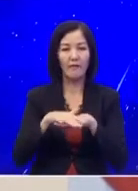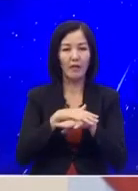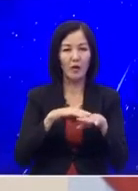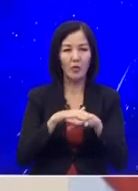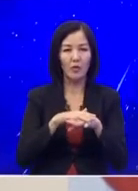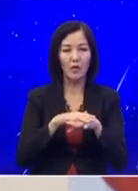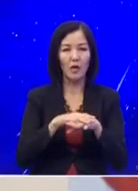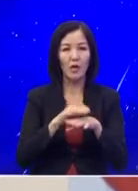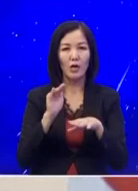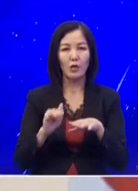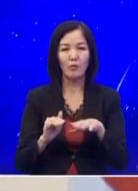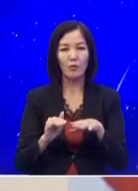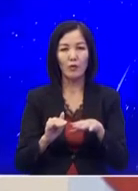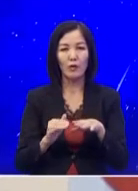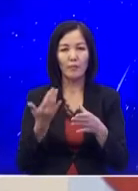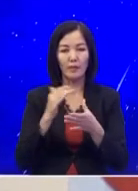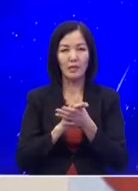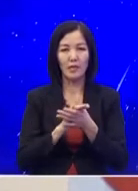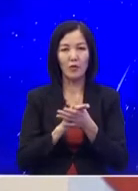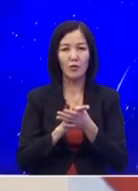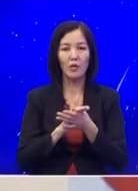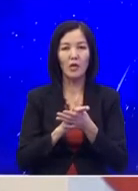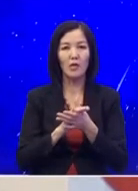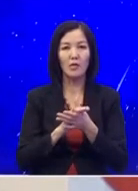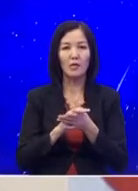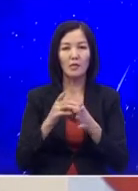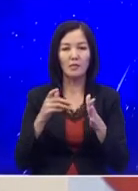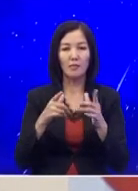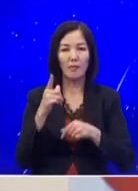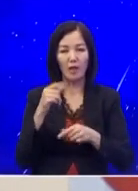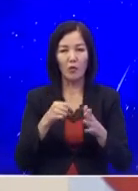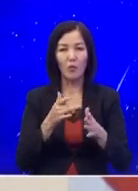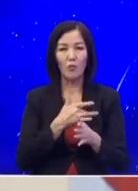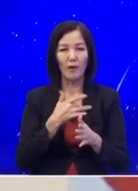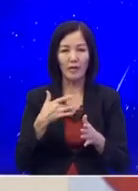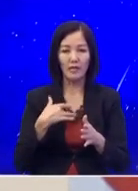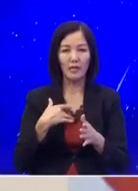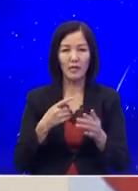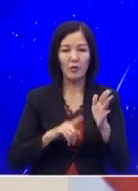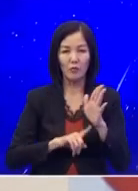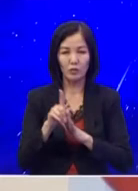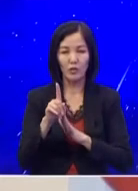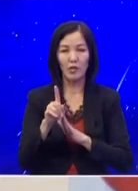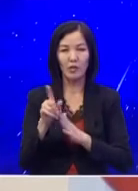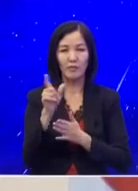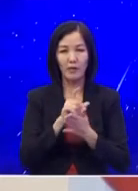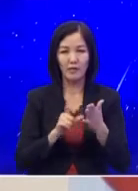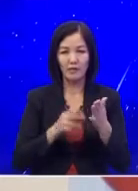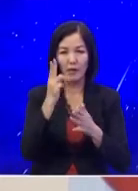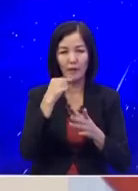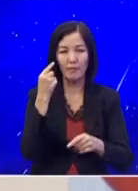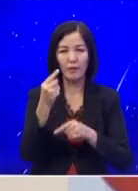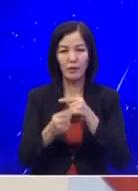ребенок познает мир с молоком матери, так же и ему удавалось передавать через свои произведения важность почтительности к традициям и обычаям